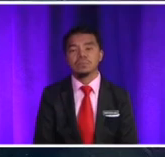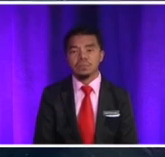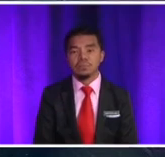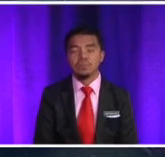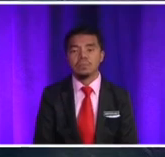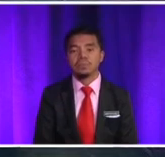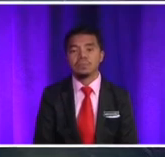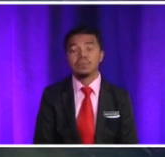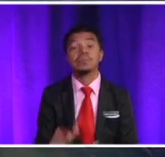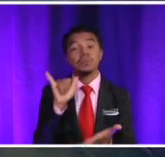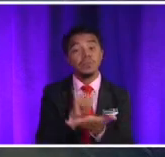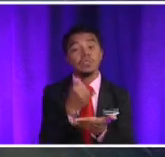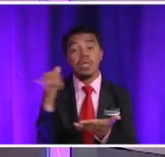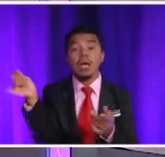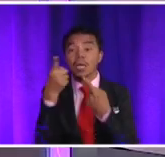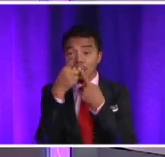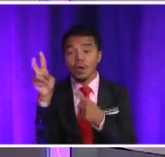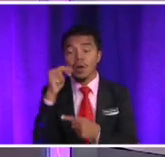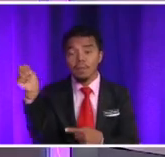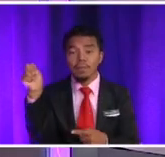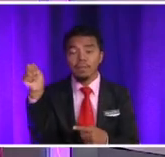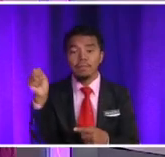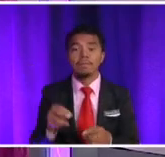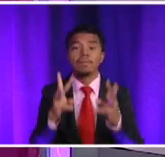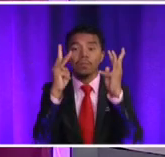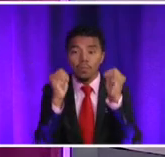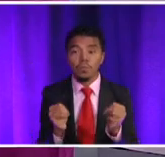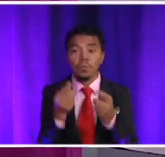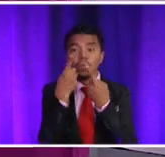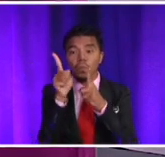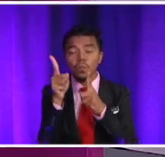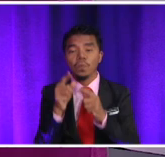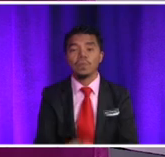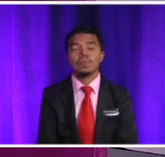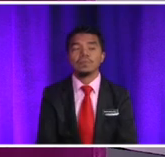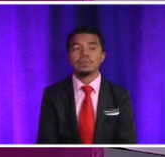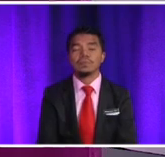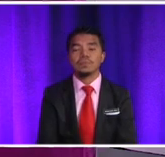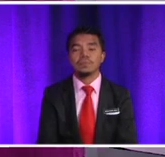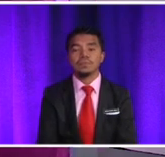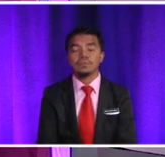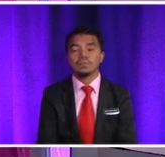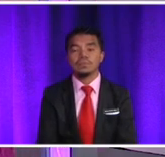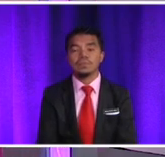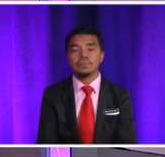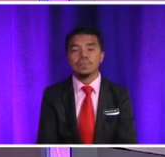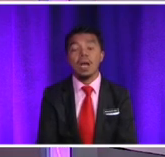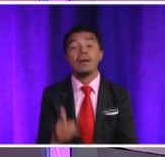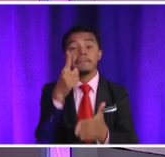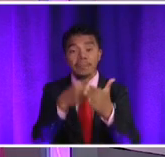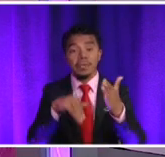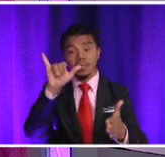jawaban yang sepatunya murid jawab berdasarkan kepada apa yang kita belajar tadi dan kita kaitkan